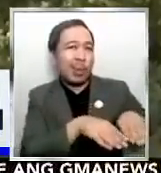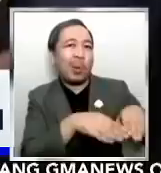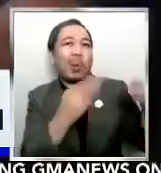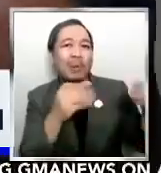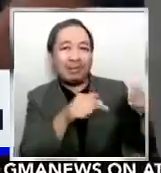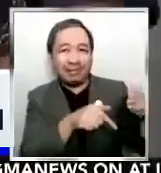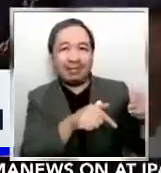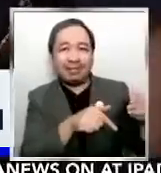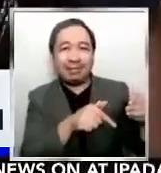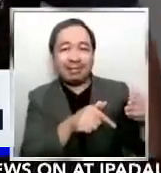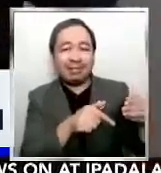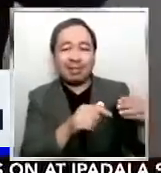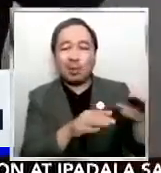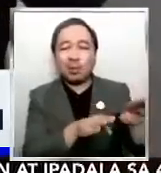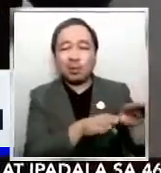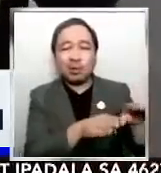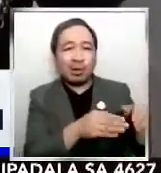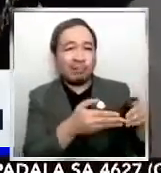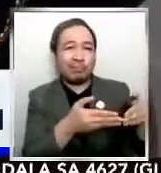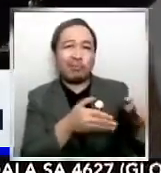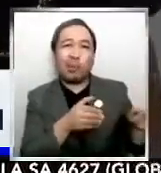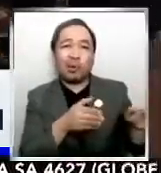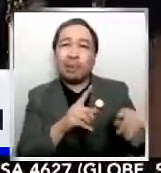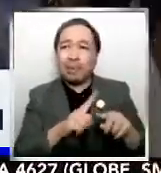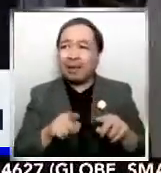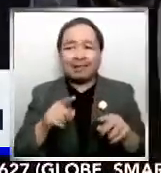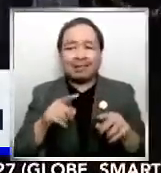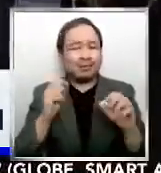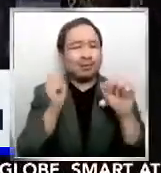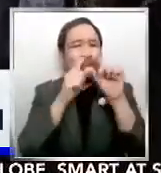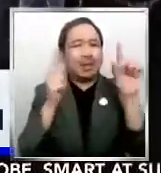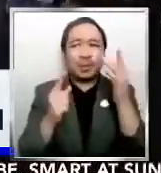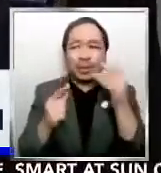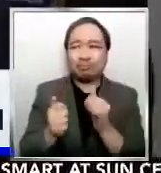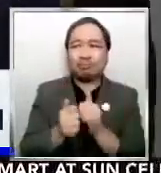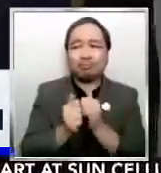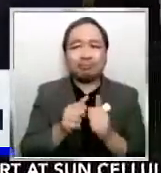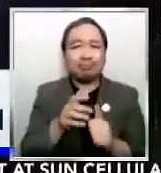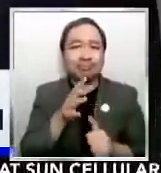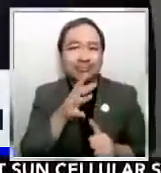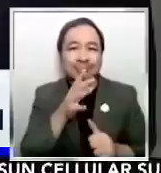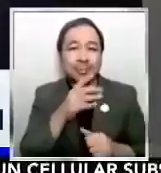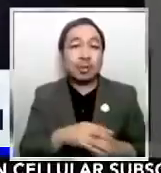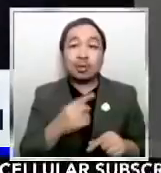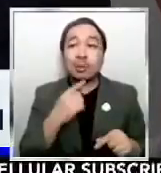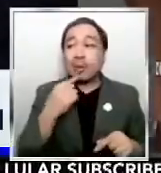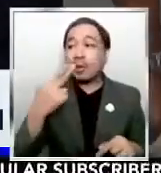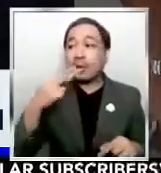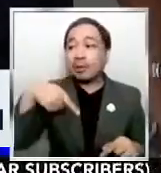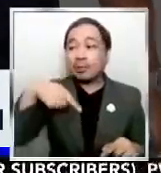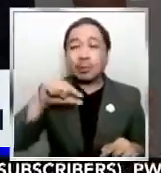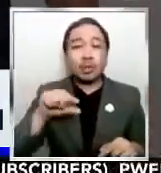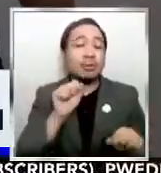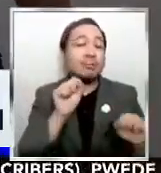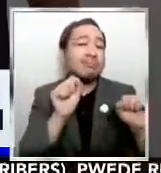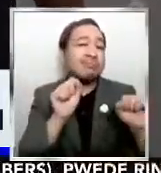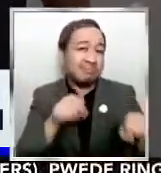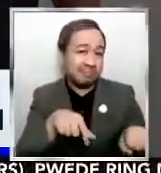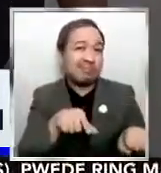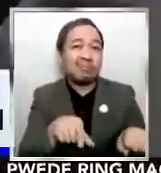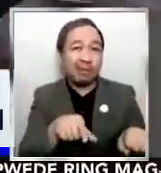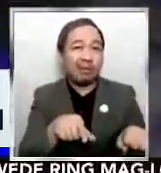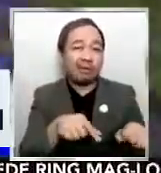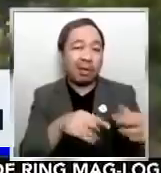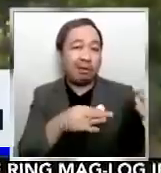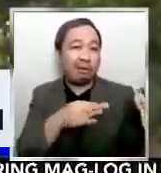likod. Ayon sa HPG, pwede raw managot ang driver ng taxi kung saan nahulog ang bata alinsunod sa batas. Meron